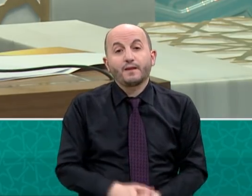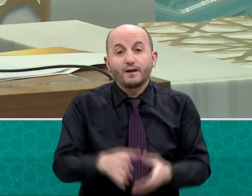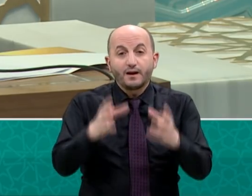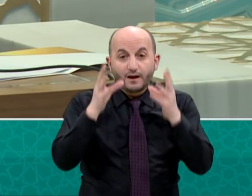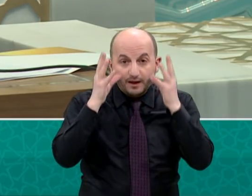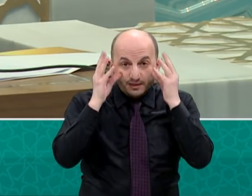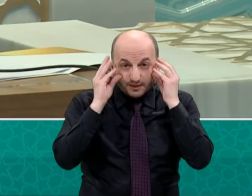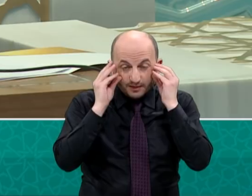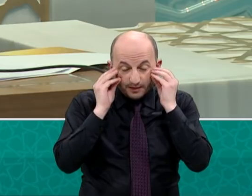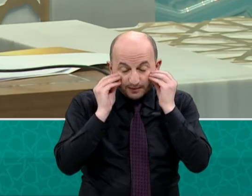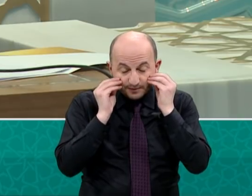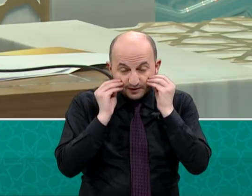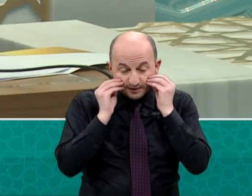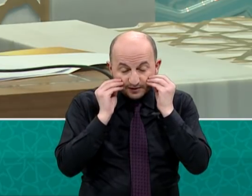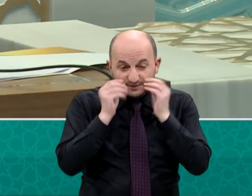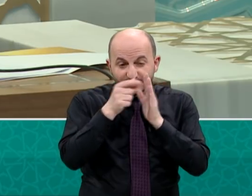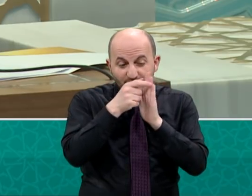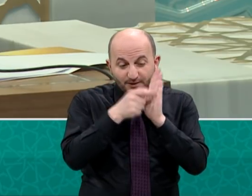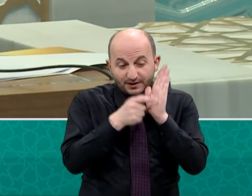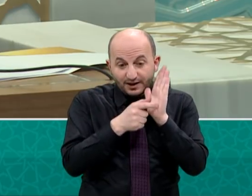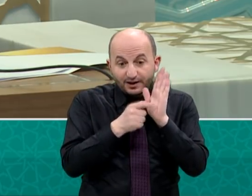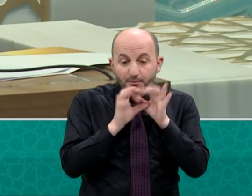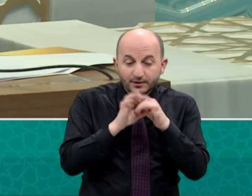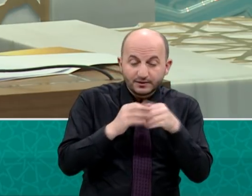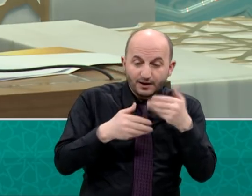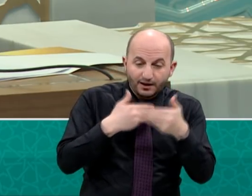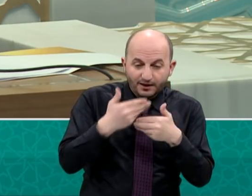kavramlar üzerinden anlatıyor değerli kardeşlerim.